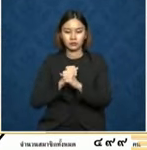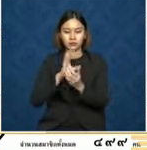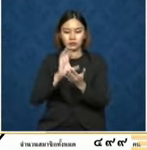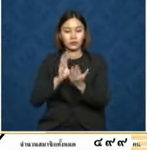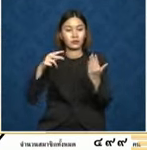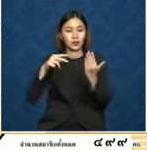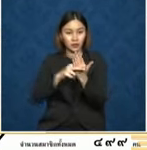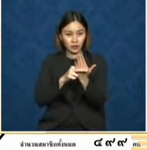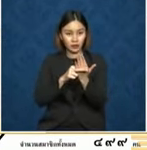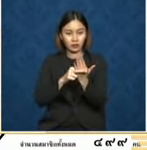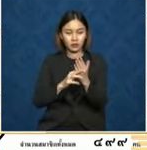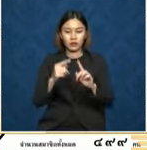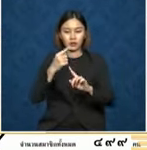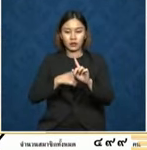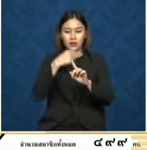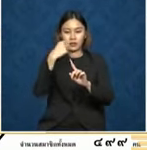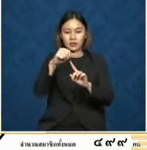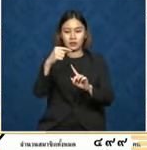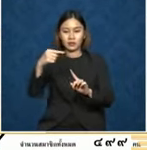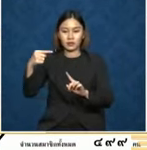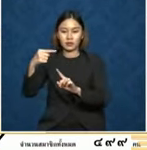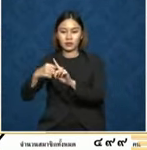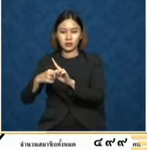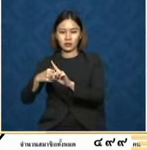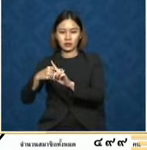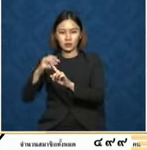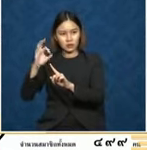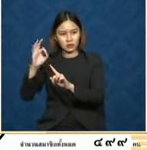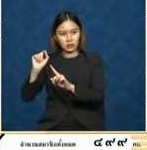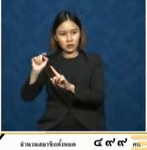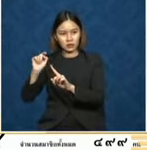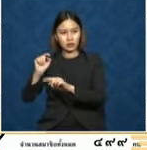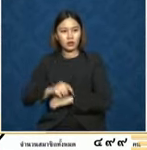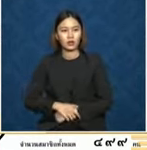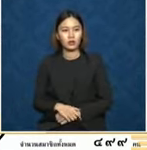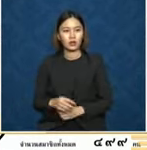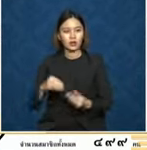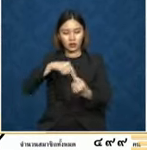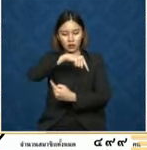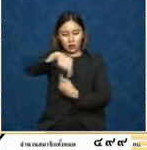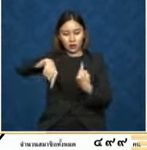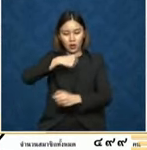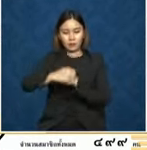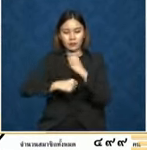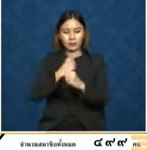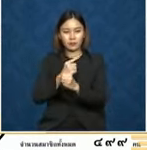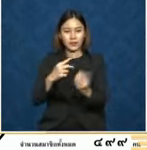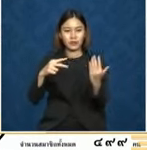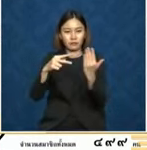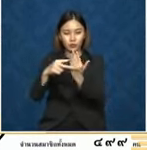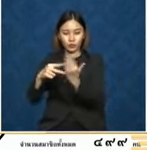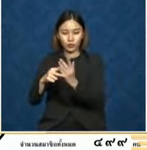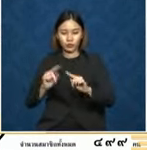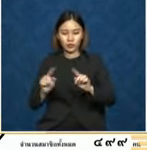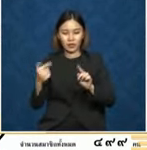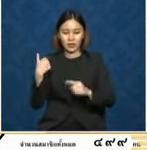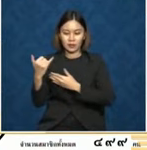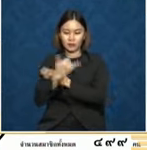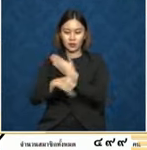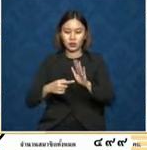ช่วงเดือนตุลาถึงกันยานะครับซึ่งมีหลายประเทศนะครับที่ตัดรอบปีต่างกันผมขอยกตัวอย่าง3ประเทศนะครับ